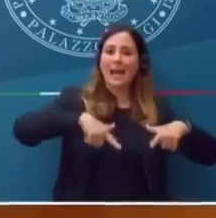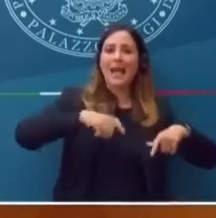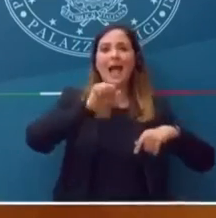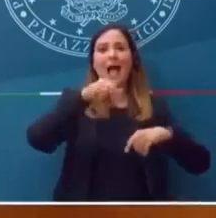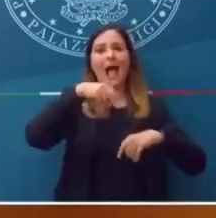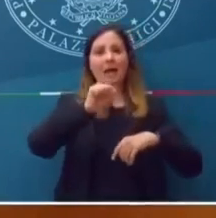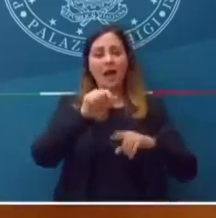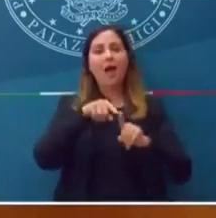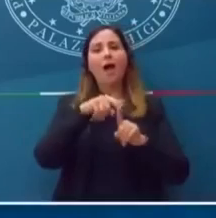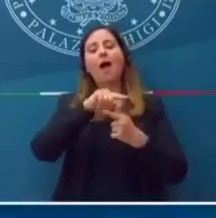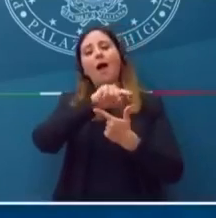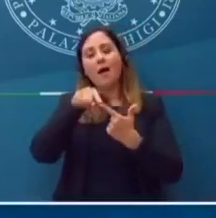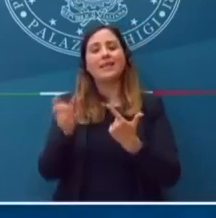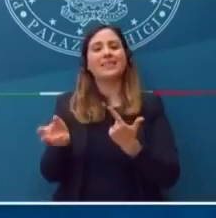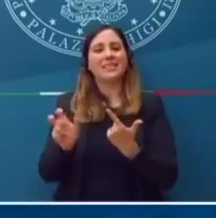greca Alfa.